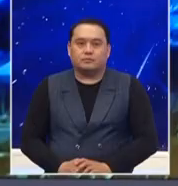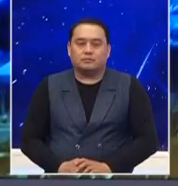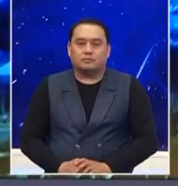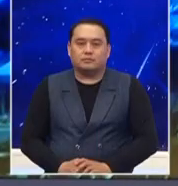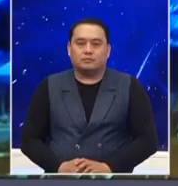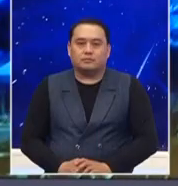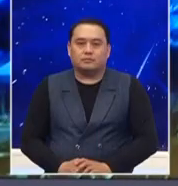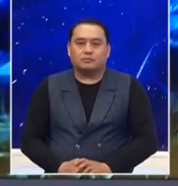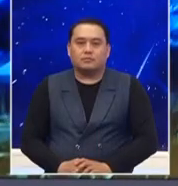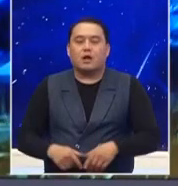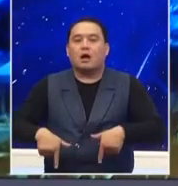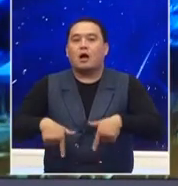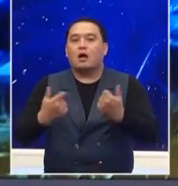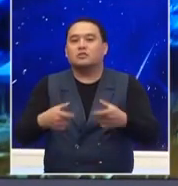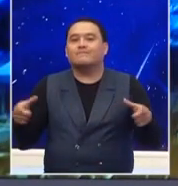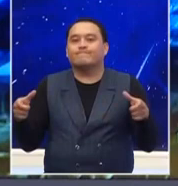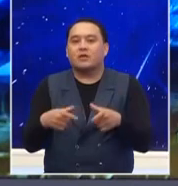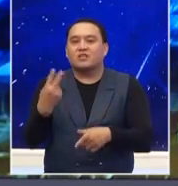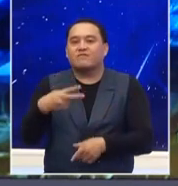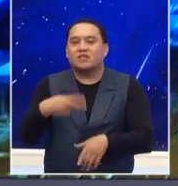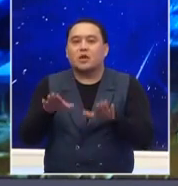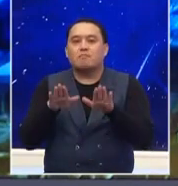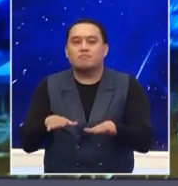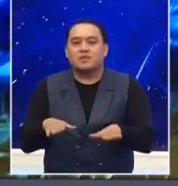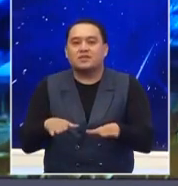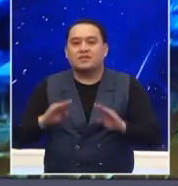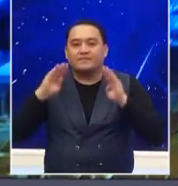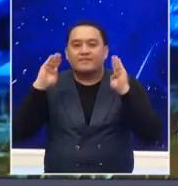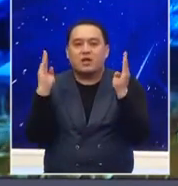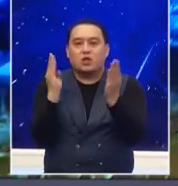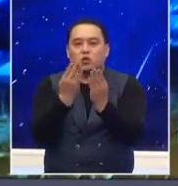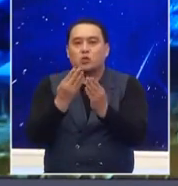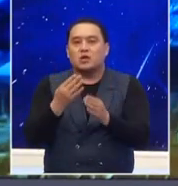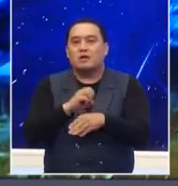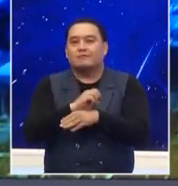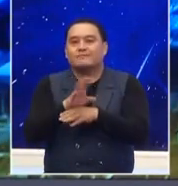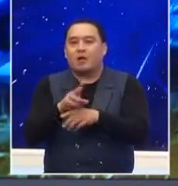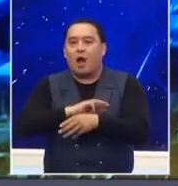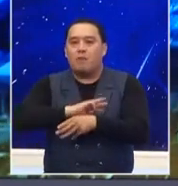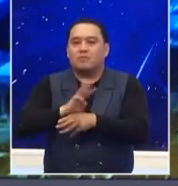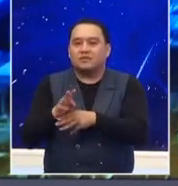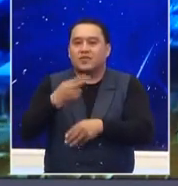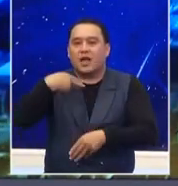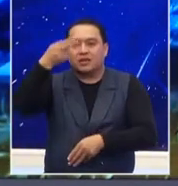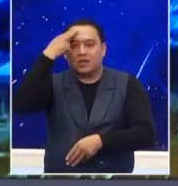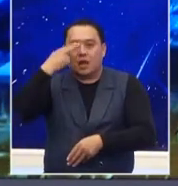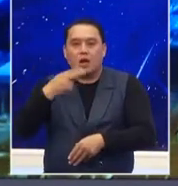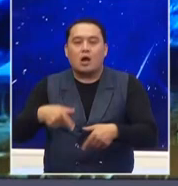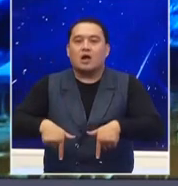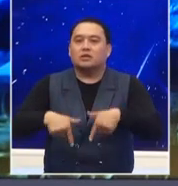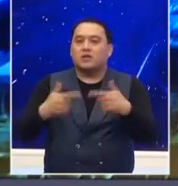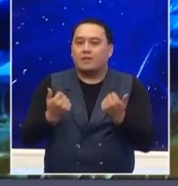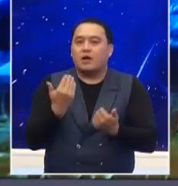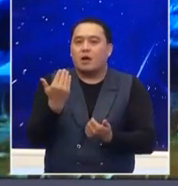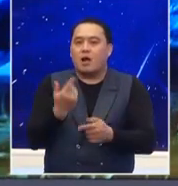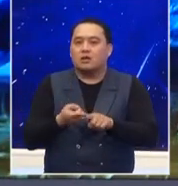В отель на карантин 20 тысяч мест для изоляции больных COVID-19 намерены обеспечить в Италии за счет отелей. И